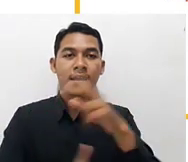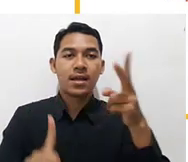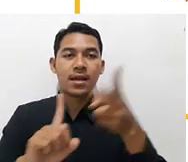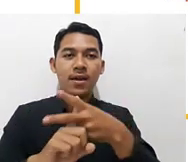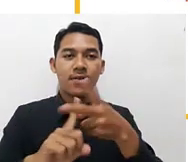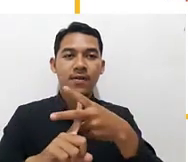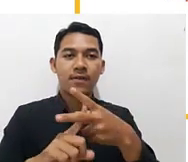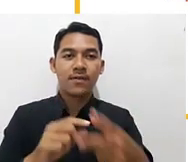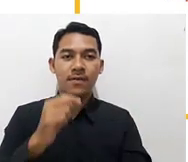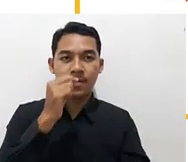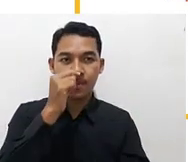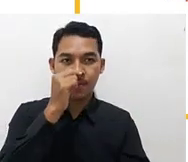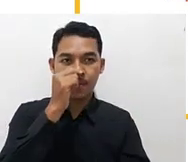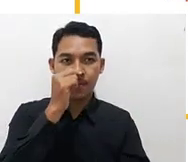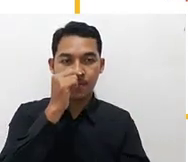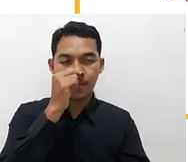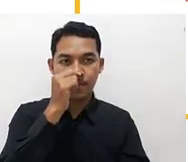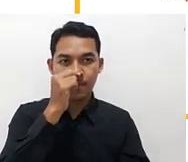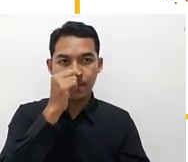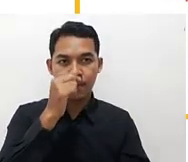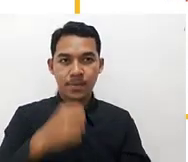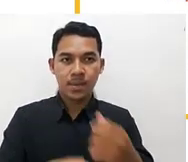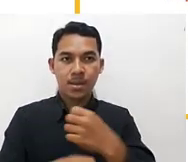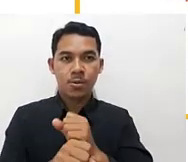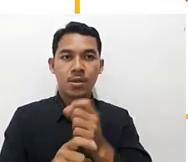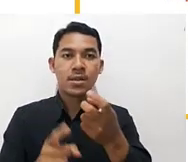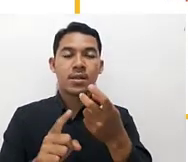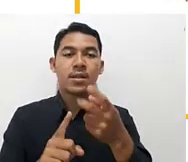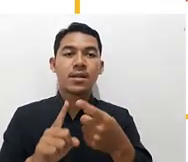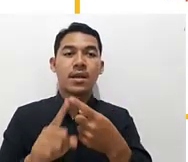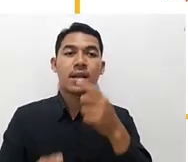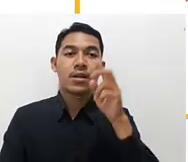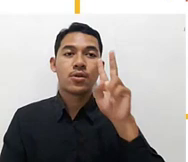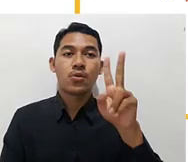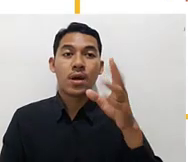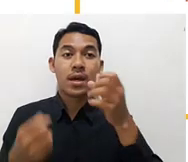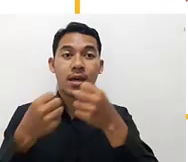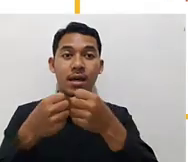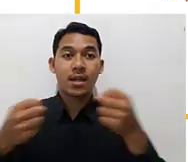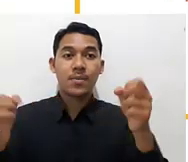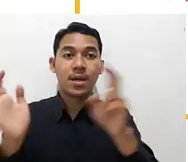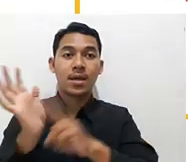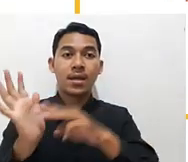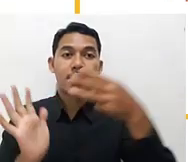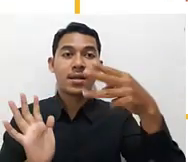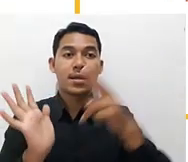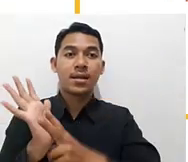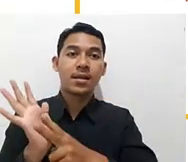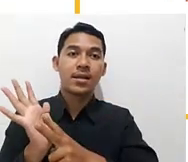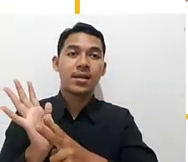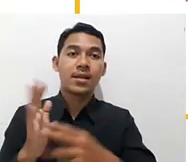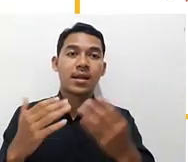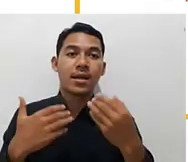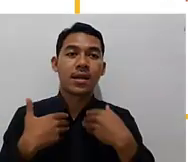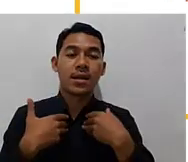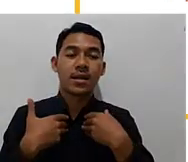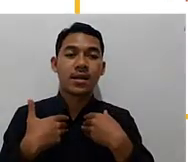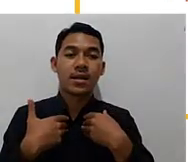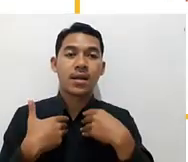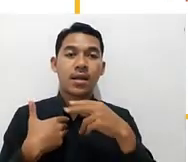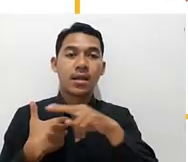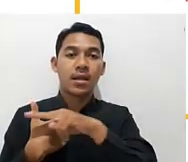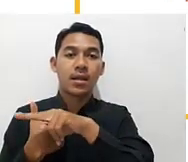dia dibuat dari dua buah gerbang NAND, ada juga satu NOT. Selanjutnya juga ada NOT OR ya, NOR.